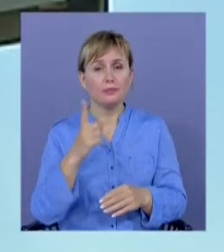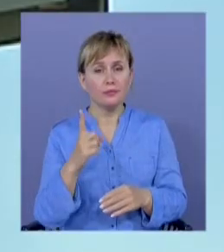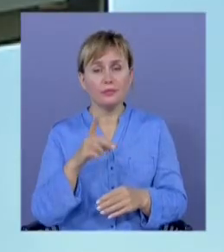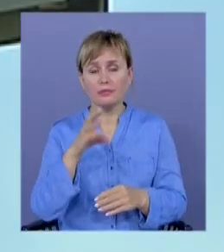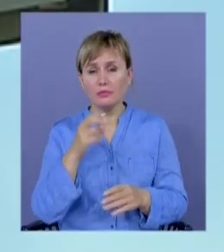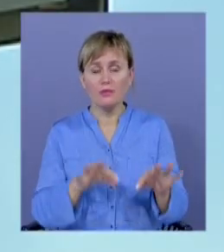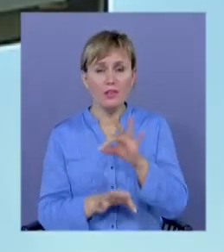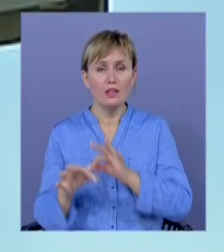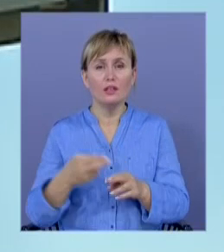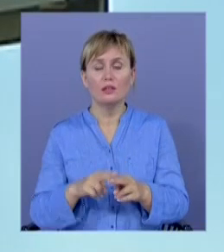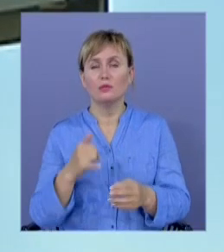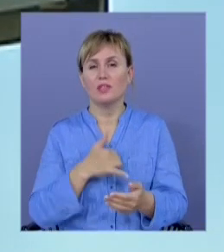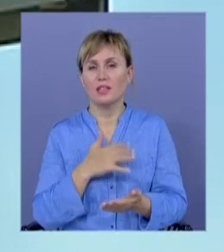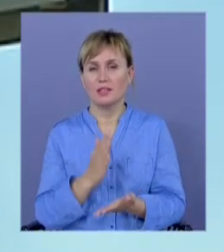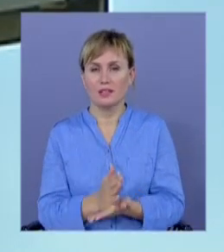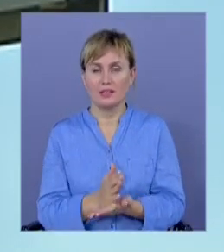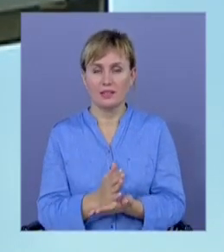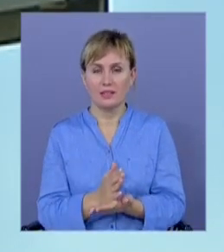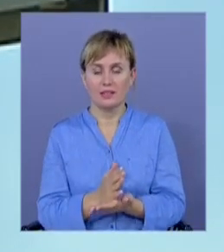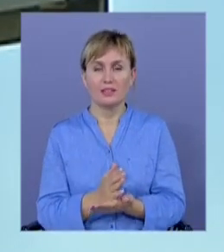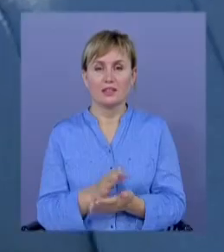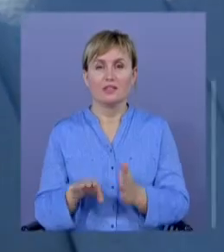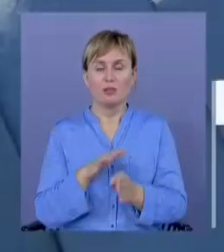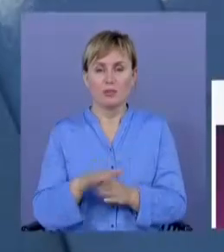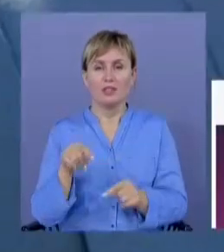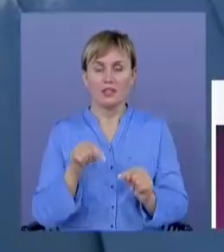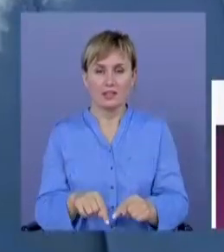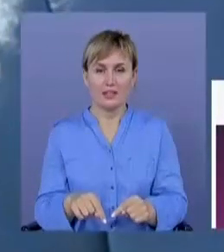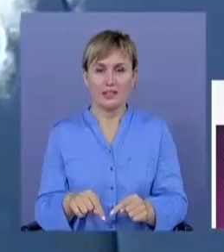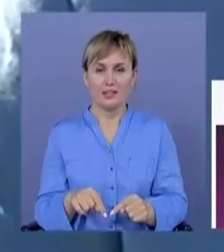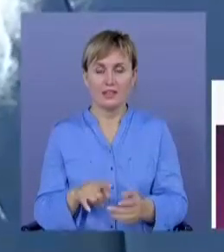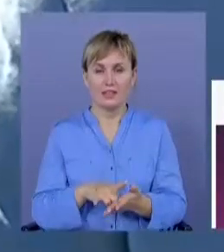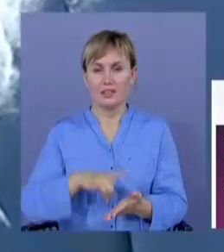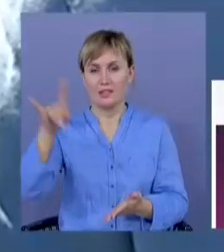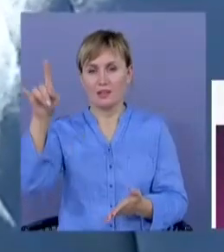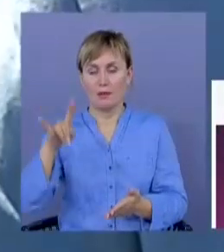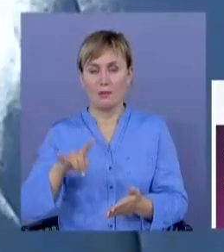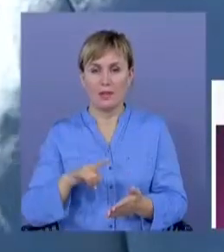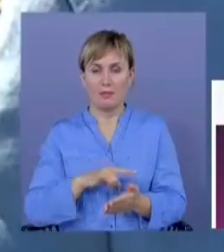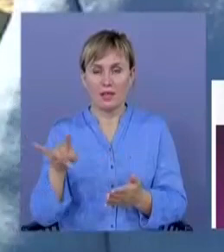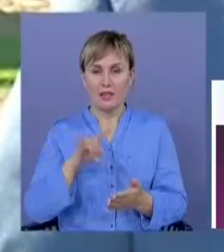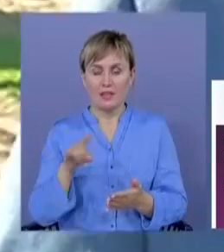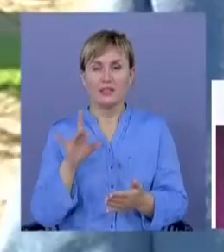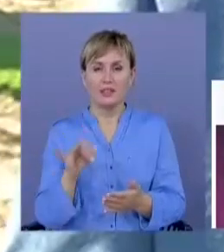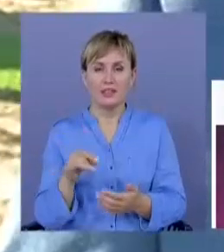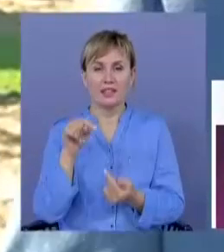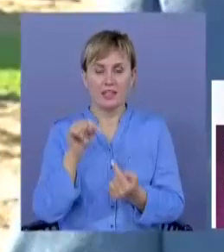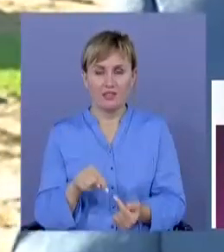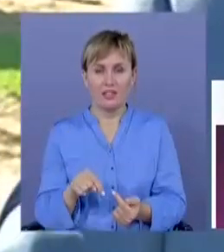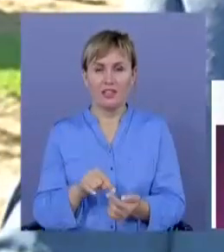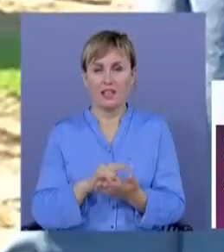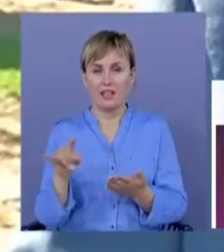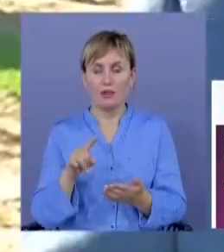проекта, который у нас есть. Выполнено здесь мощение в виде взлетно-посадочной полосы. Соответственно,